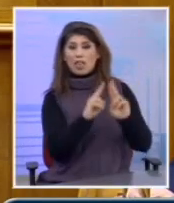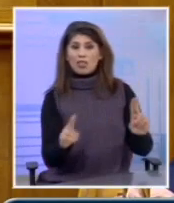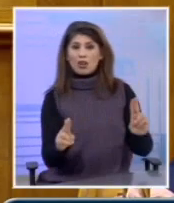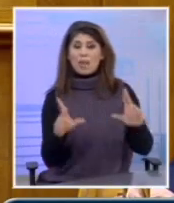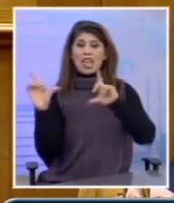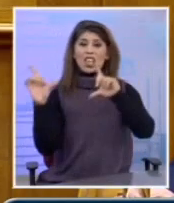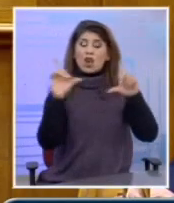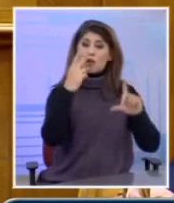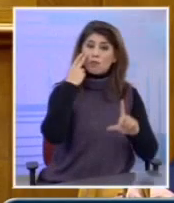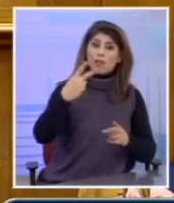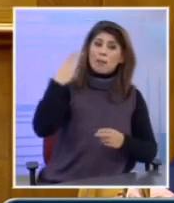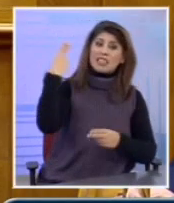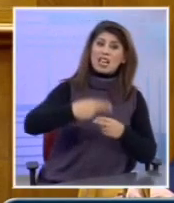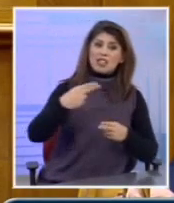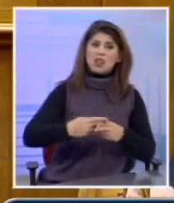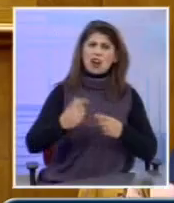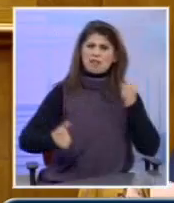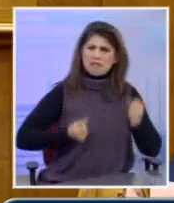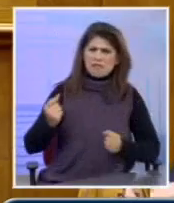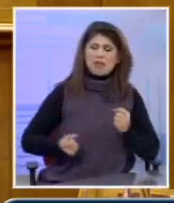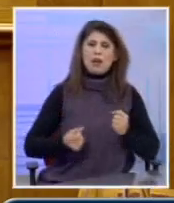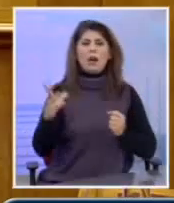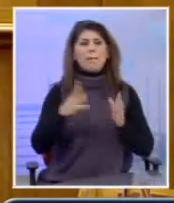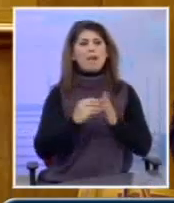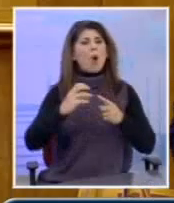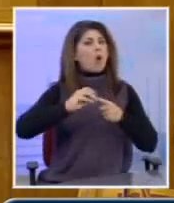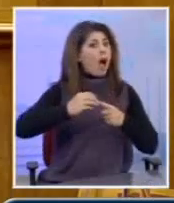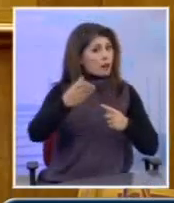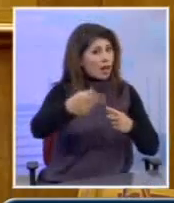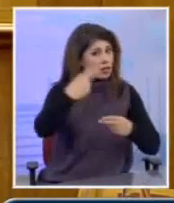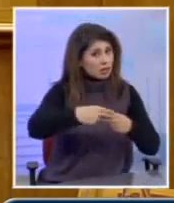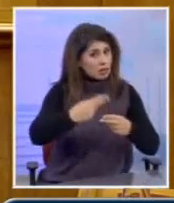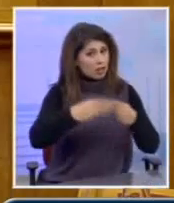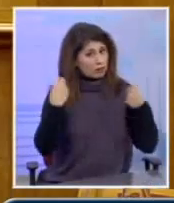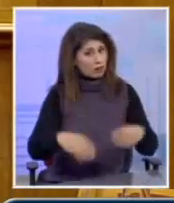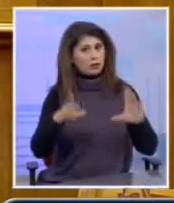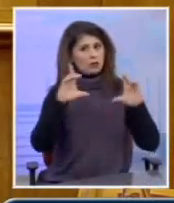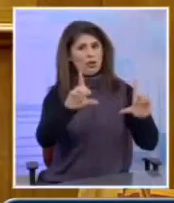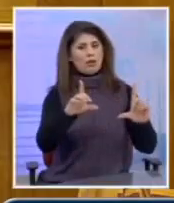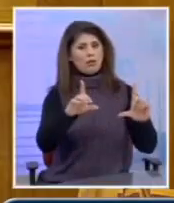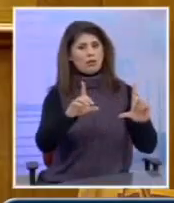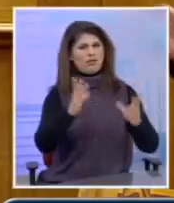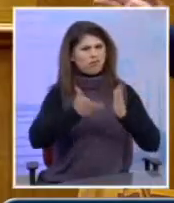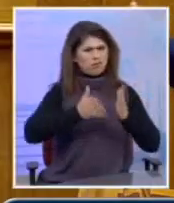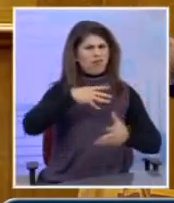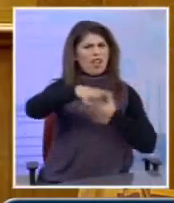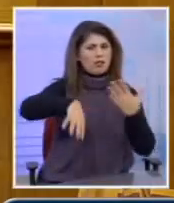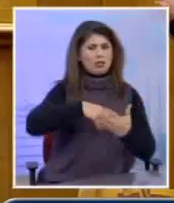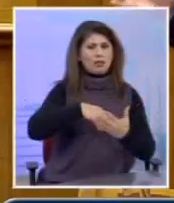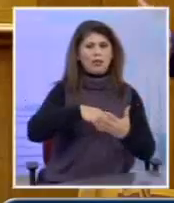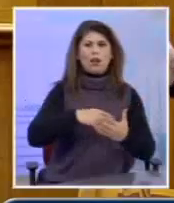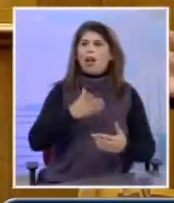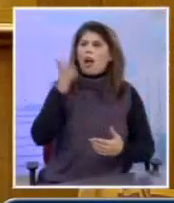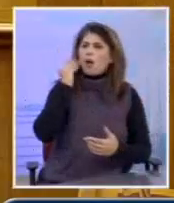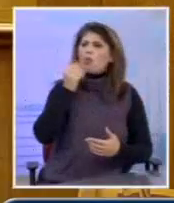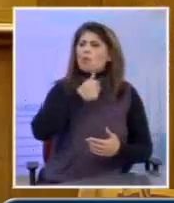δει στα σύνορα της Ουγγαρίας και άλλων χωρών, δεν θέλω να αναφέρω τώρα. Έγινε ένας μεγάλος